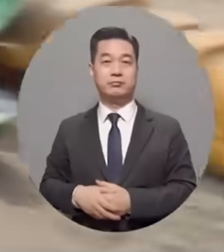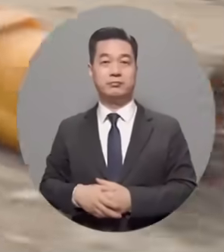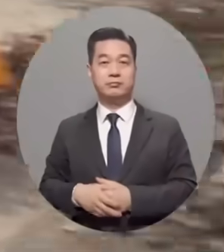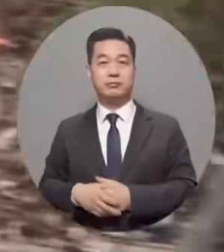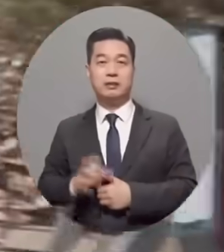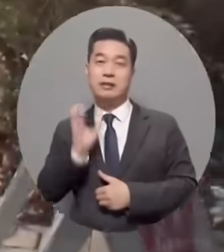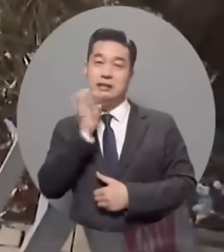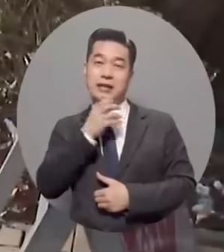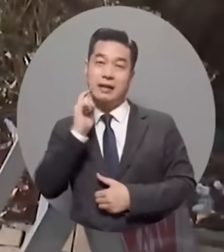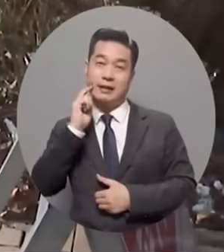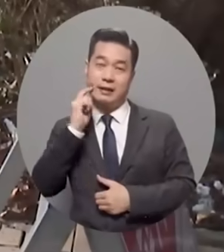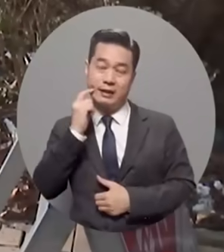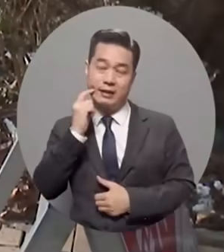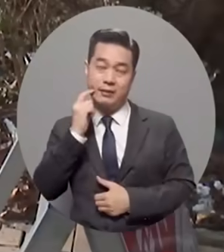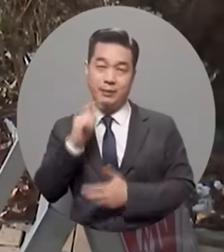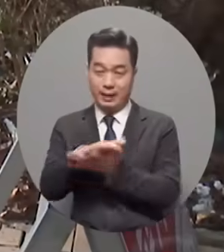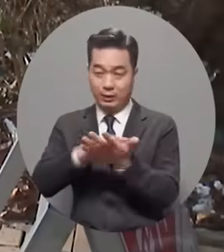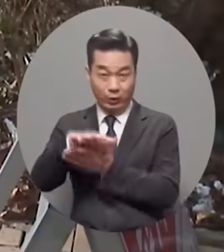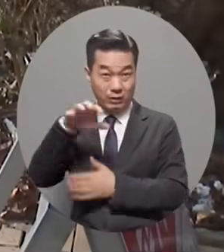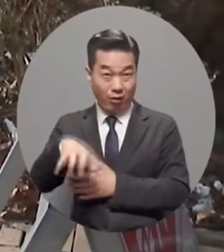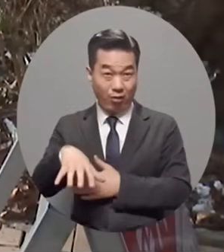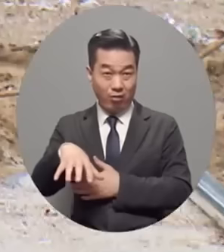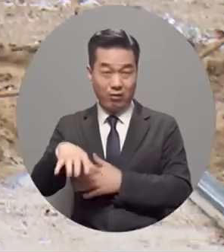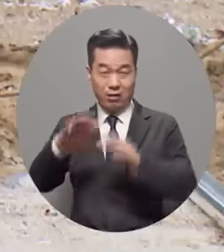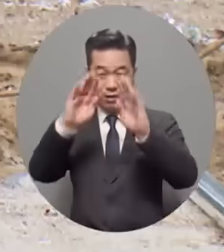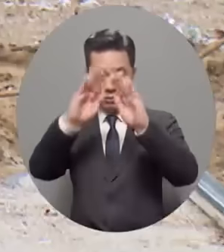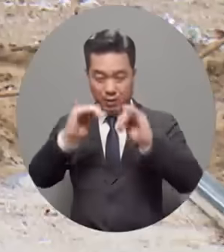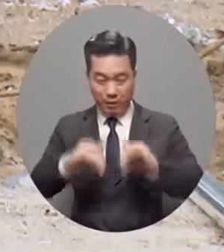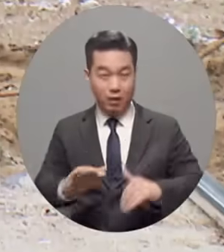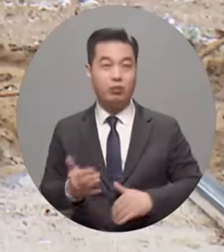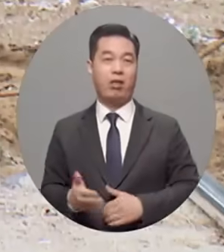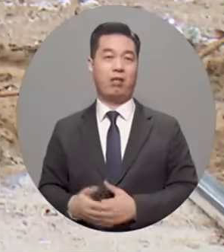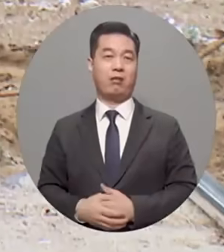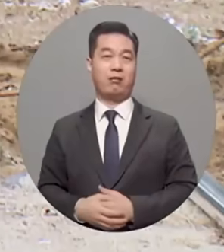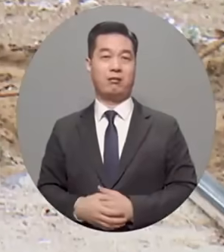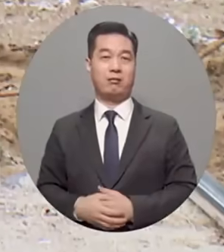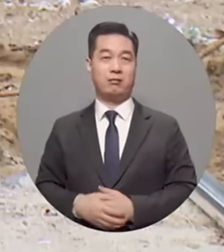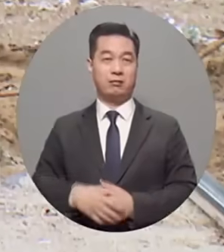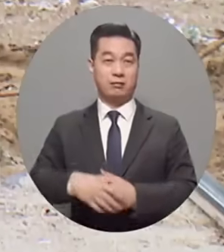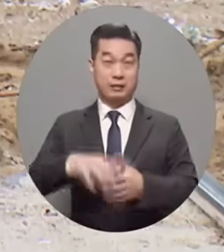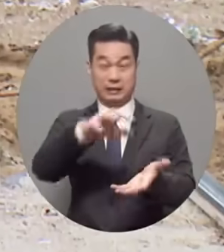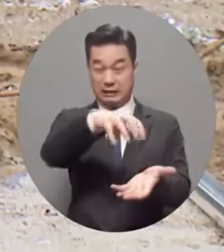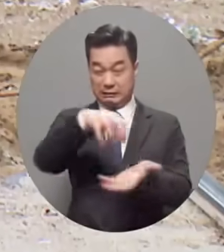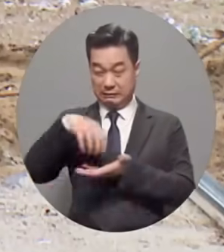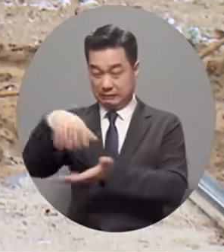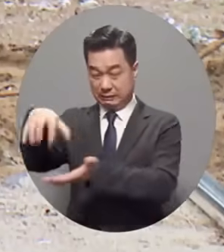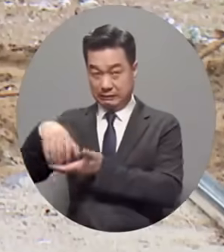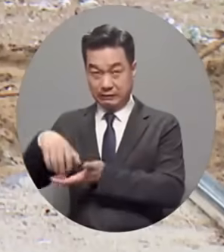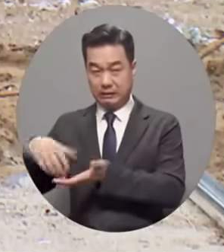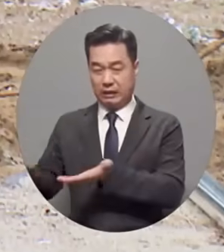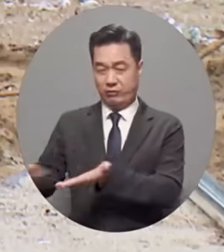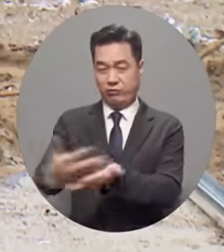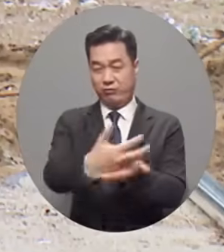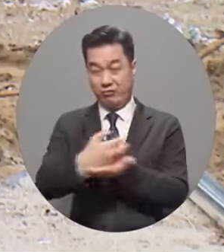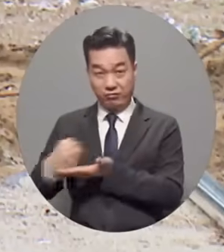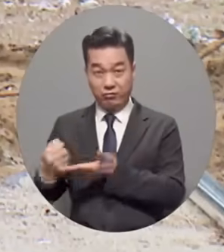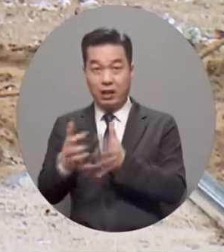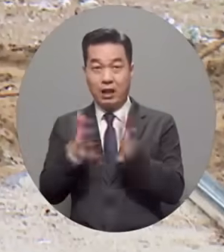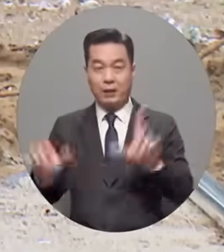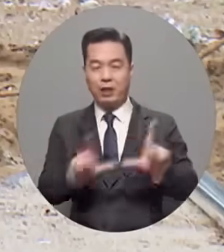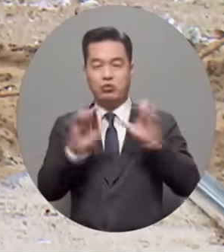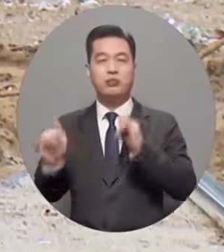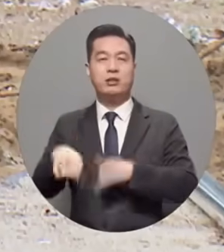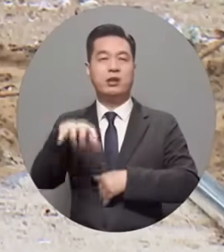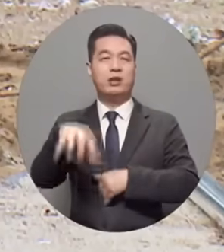놀이터는 금세 폐허로 변해버립니다. 놀이기구를 제거하는 작업이 한창인데요. 아파트 주민들은 더 이상